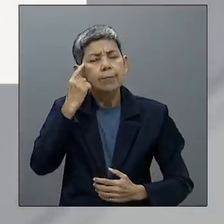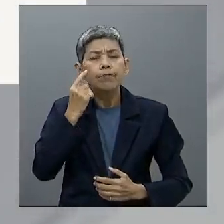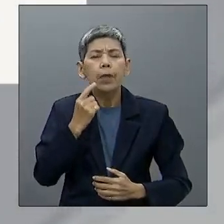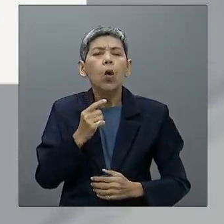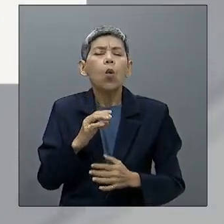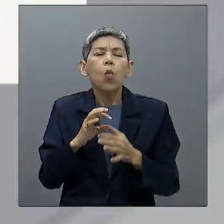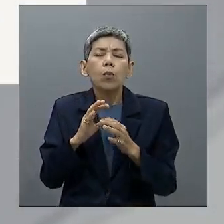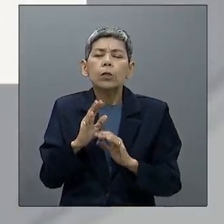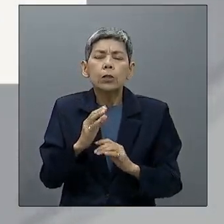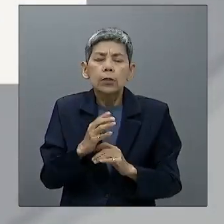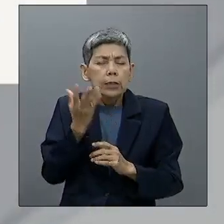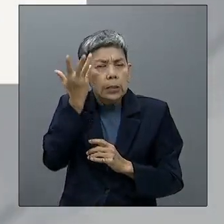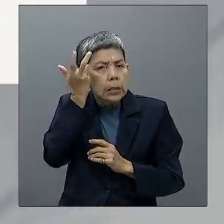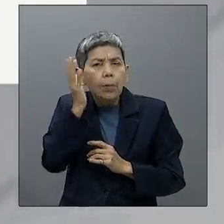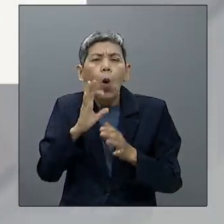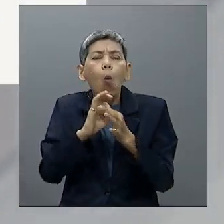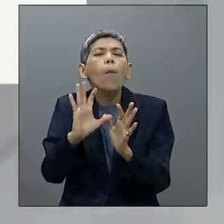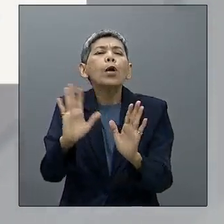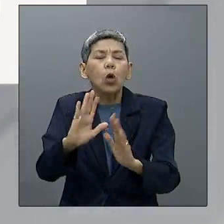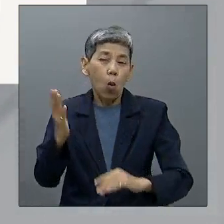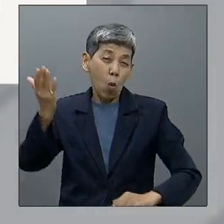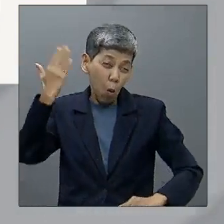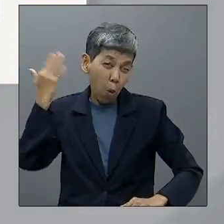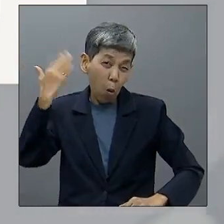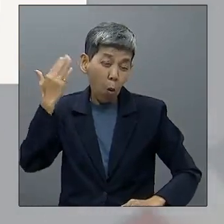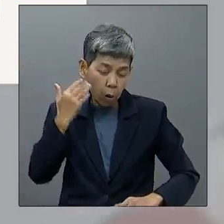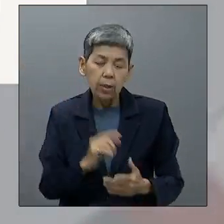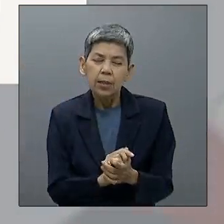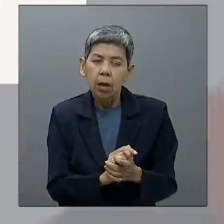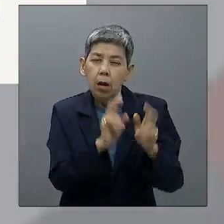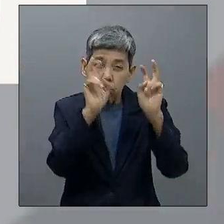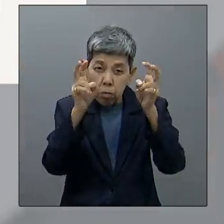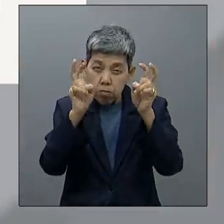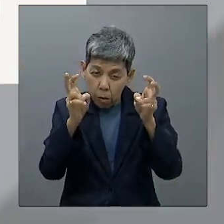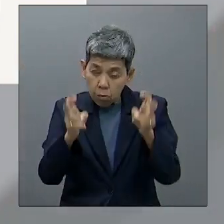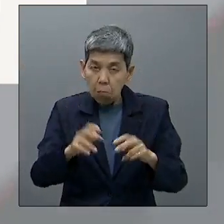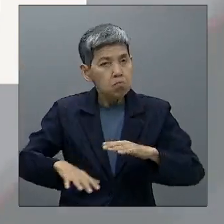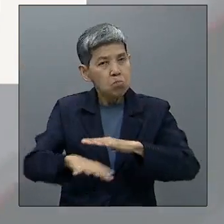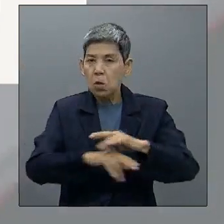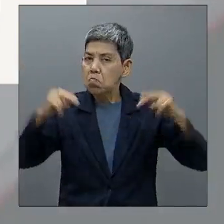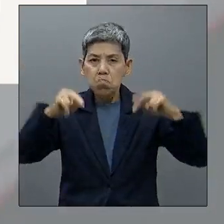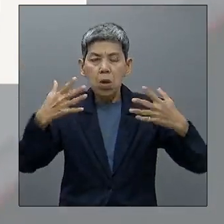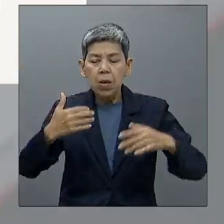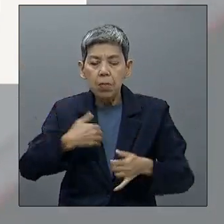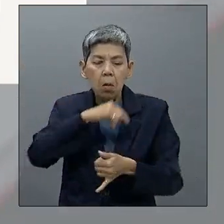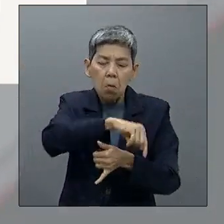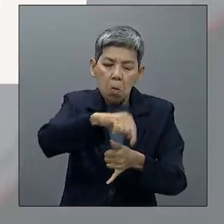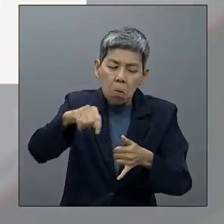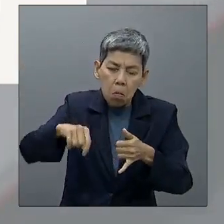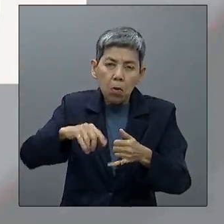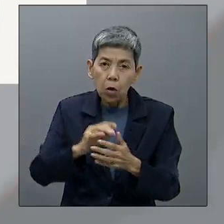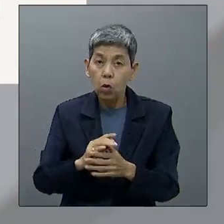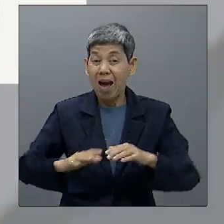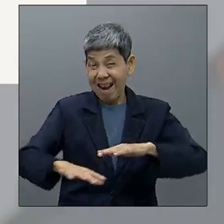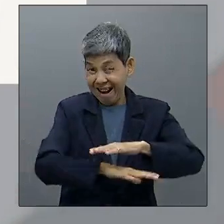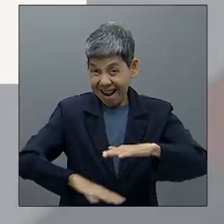เพราะว่าในอดีตที่ผ่านมาหลายๆคดีนะครับไม่มีประจักษ์พยานเลยมีแต่พยานแวดล้อมแต่ถ้าพยาน